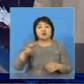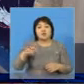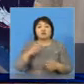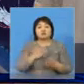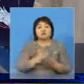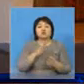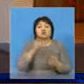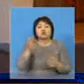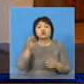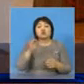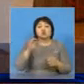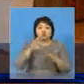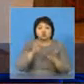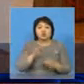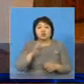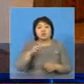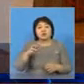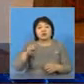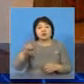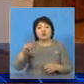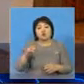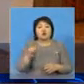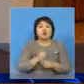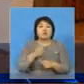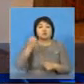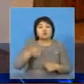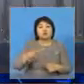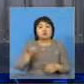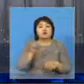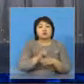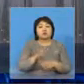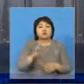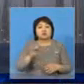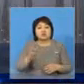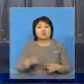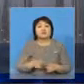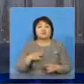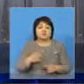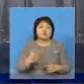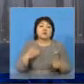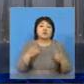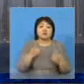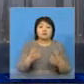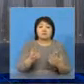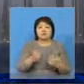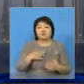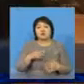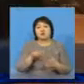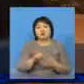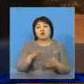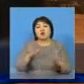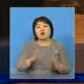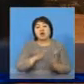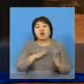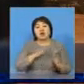заслуженного деятеля искусств Рауля Мирхайдарова посетил аким Актюбинской области Ондасын Уразалин. На торжественном приеме выступил